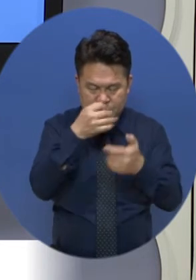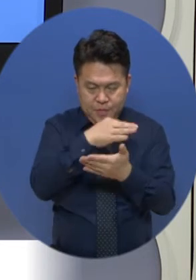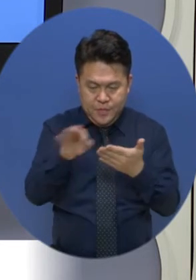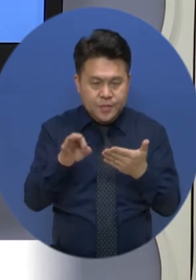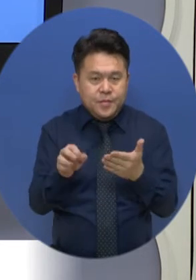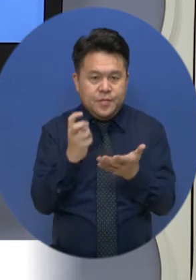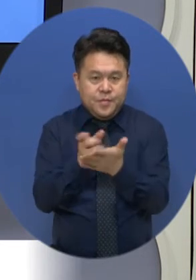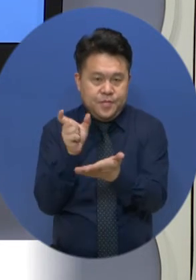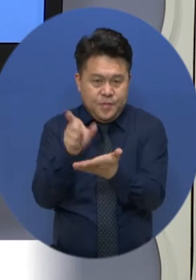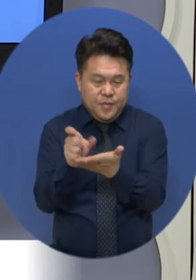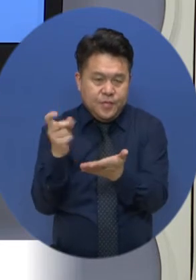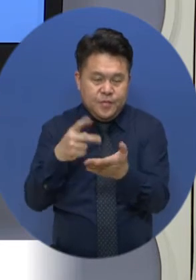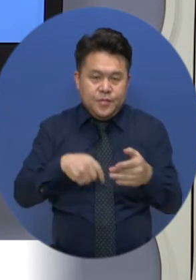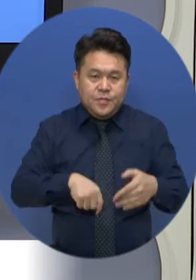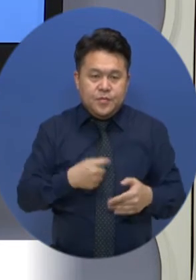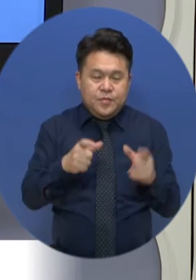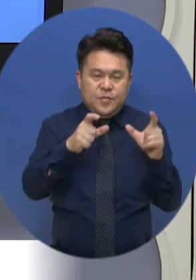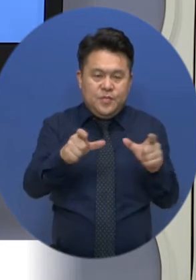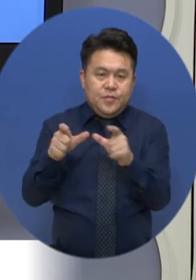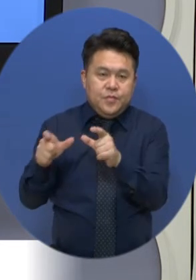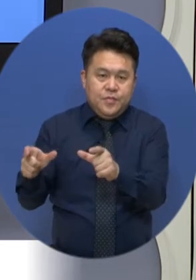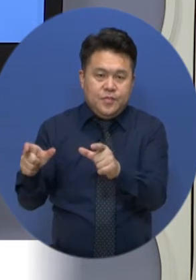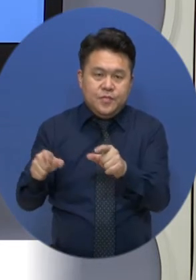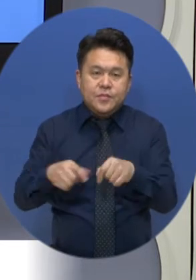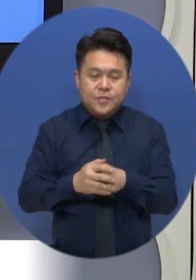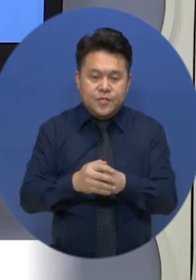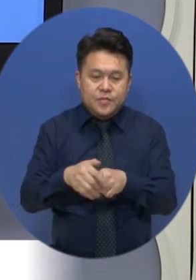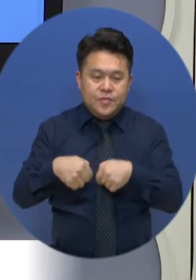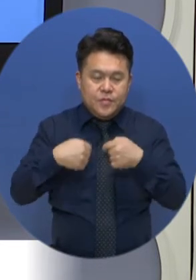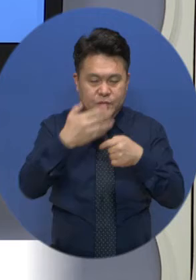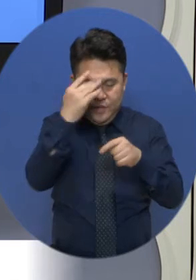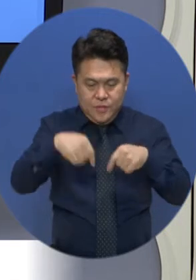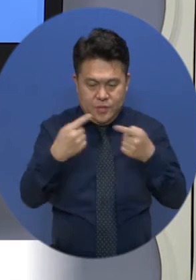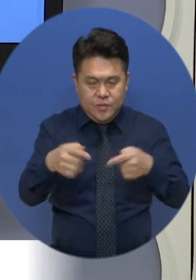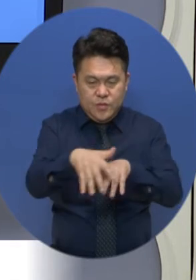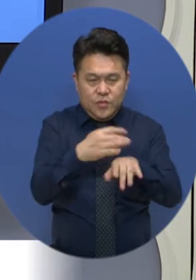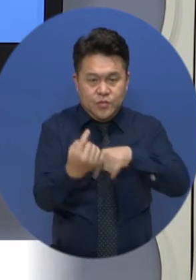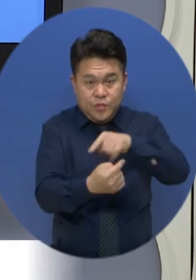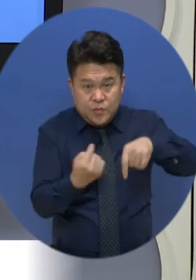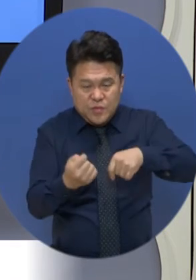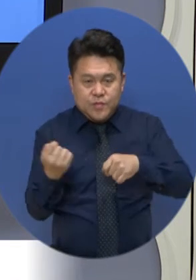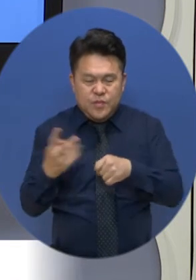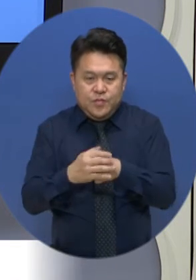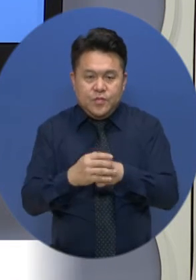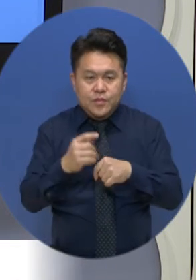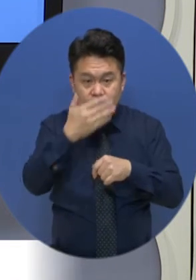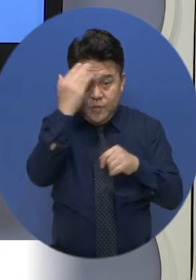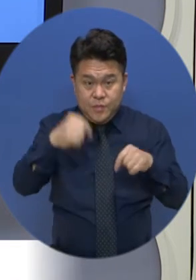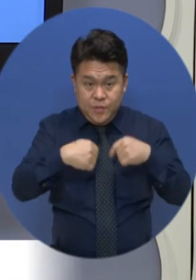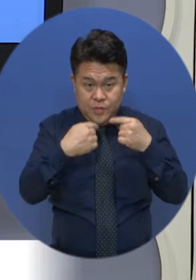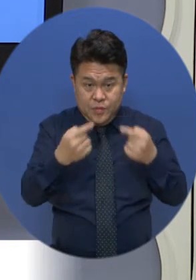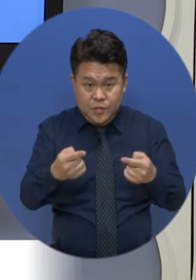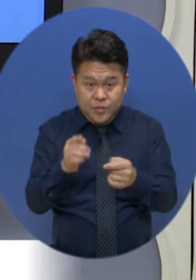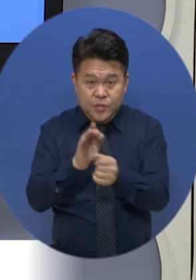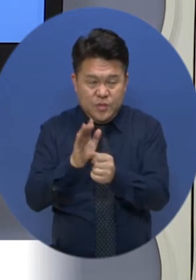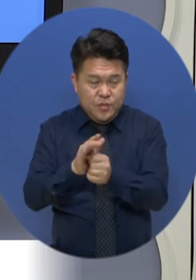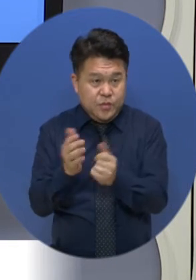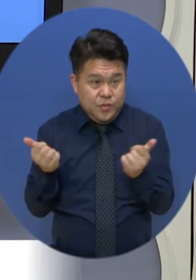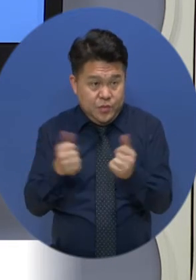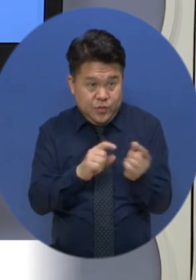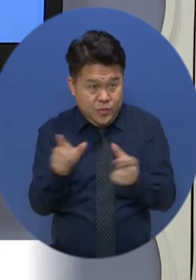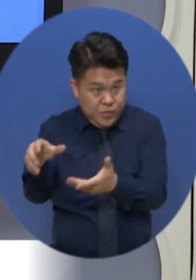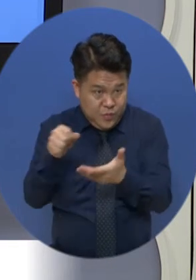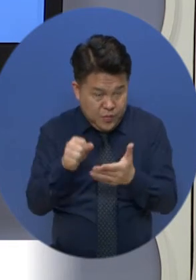명문화 자치구 청년 참 여기고 운영 청년 참여 지원 협의회 도입 등을 골자로 하는 데요